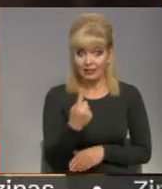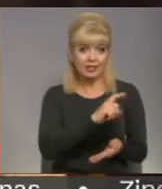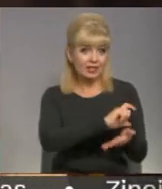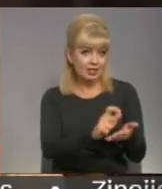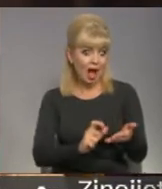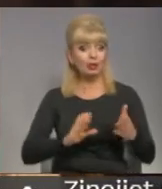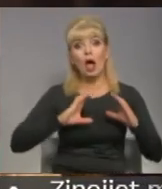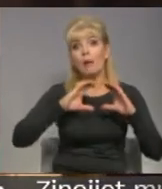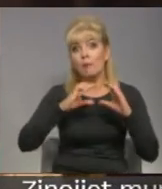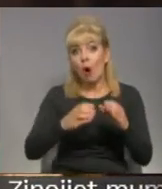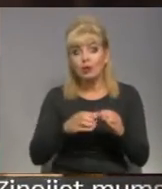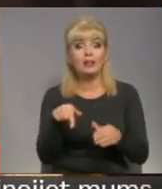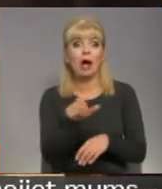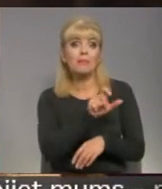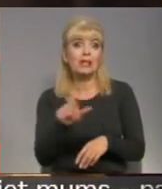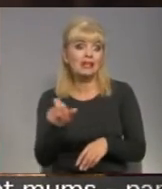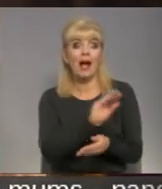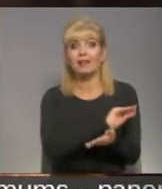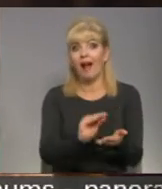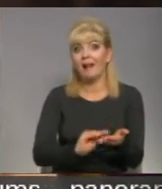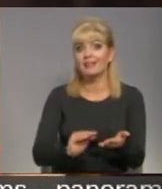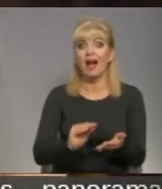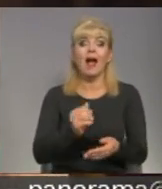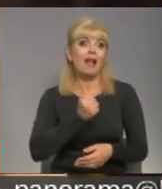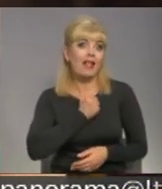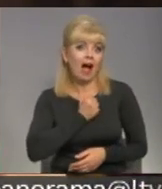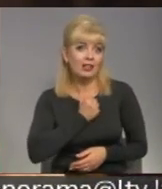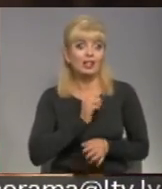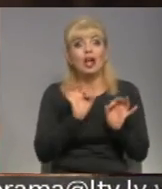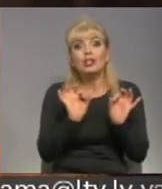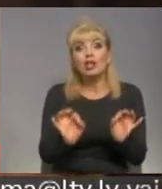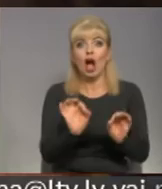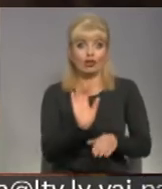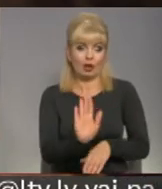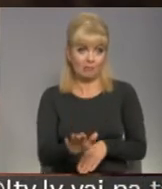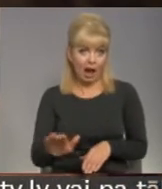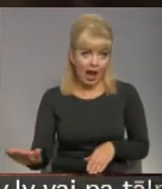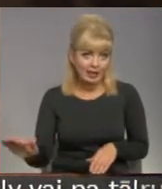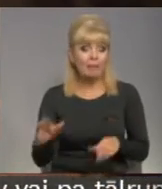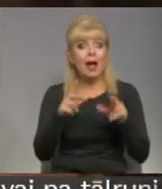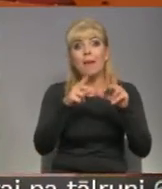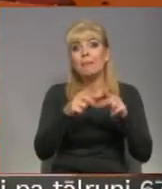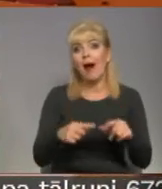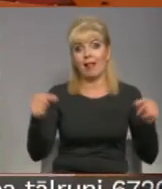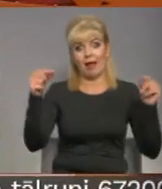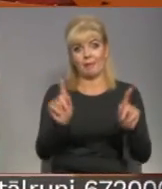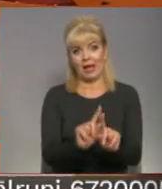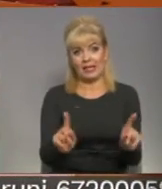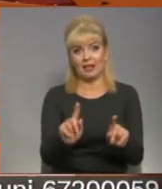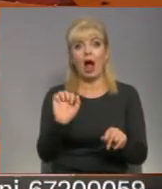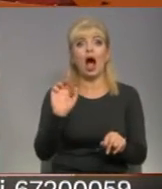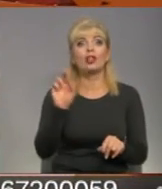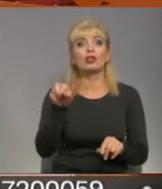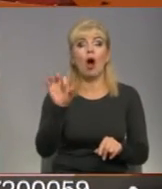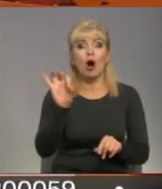dzejnieks pasaulē, kas tomēr brīdē rakstēja latgaliski. Pirms jau bija, nu, bērnīm, tieši bērnīm. Un tādienam par laimi atkal ir. Antons